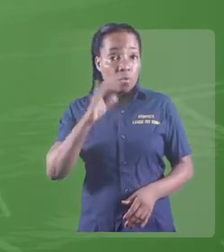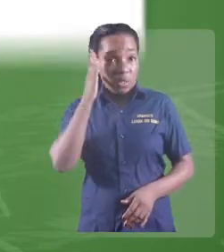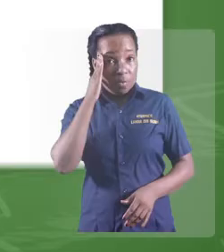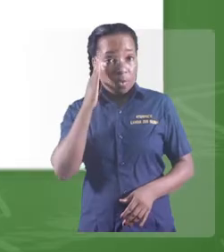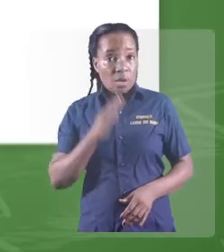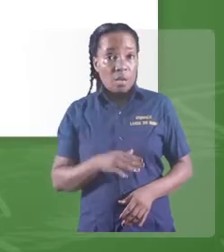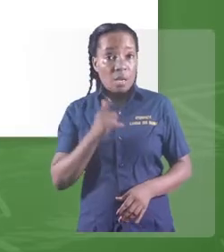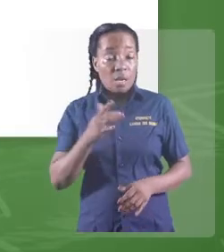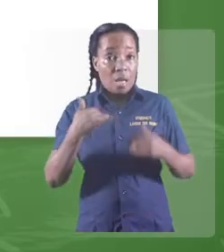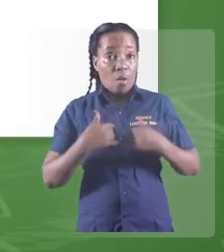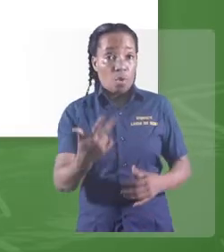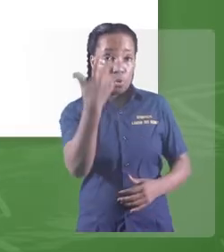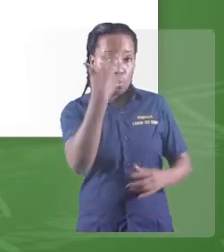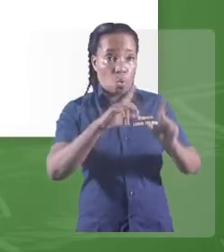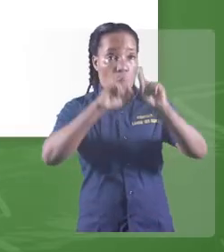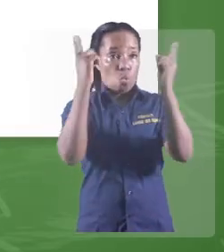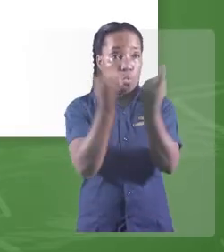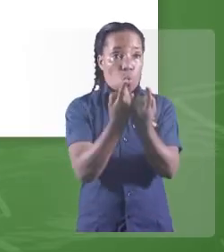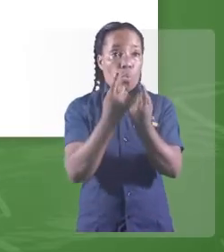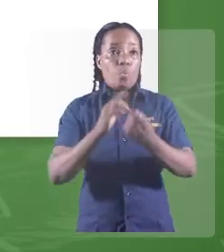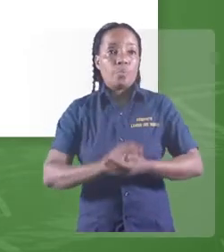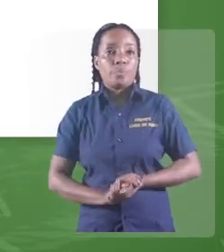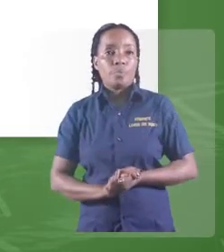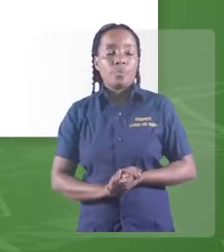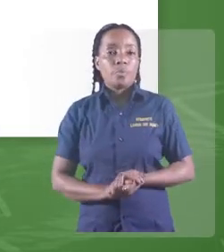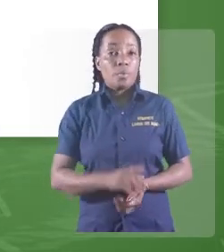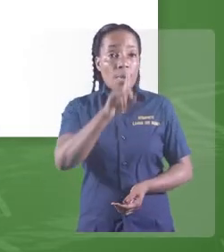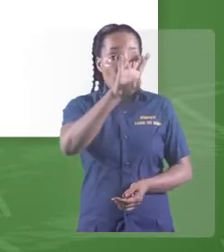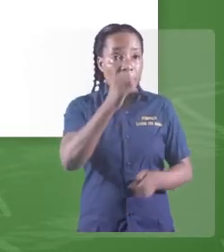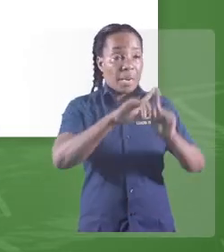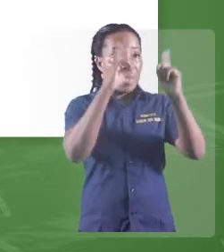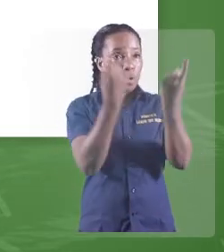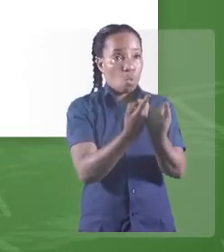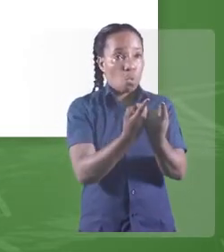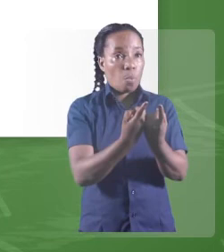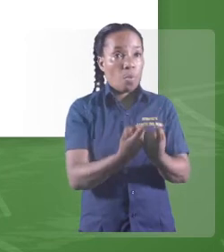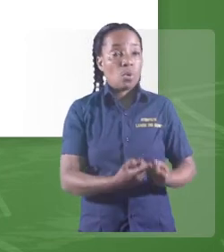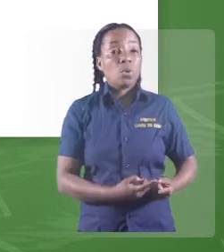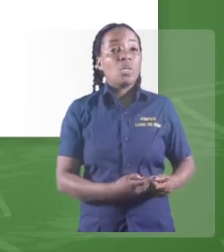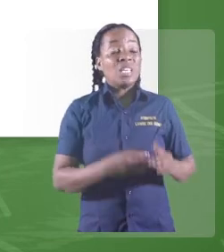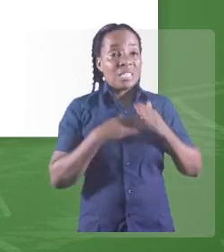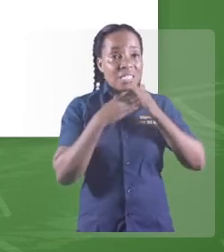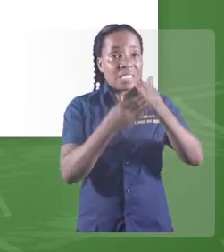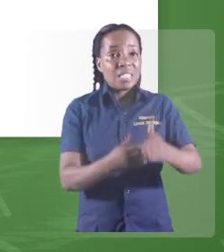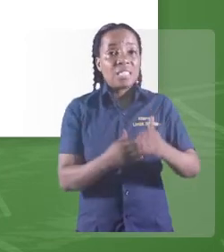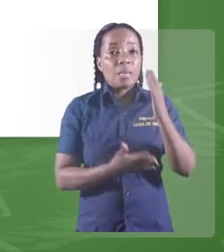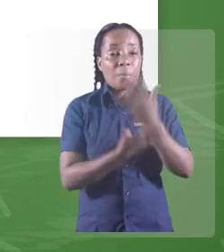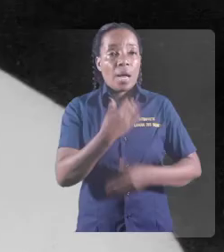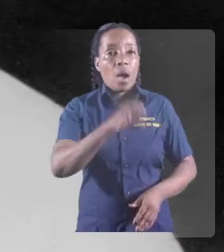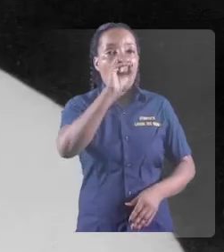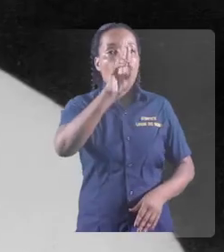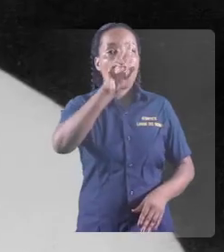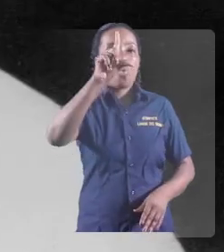par trois grandes tendances. La première tendance est dirigée par les oulémas, dont le leader